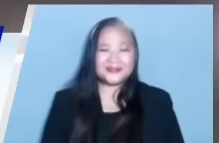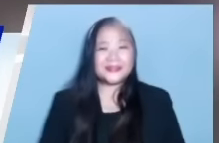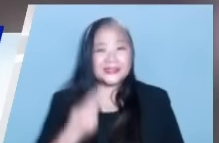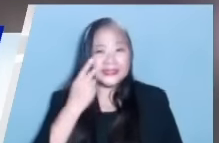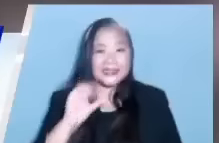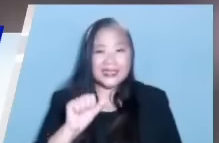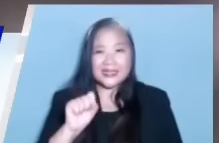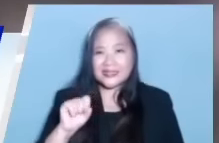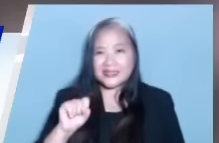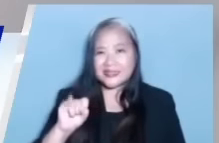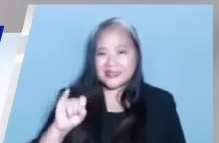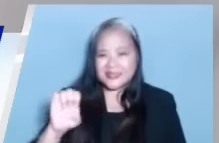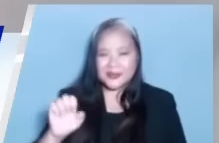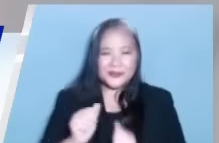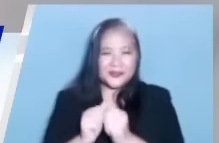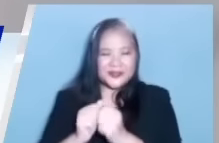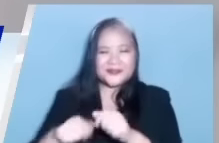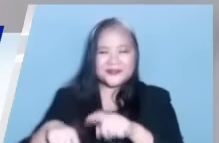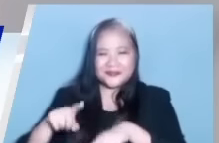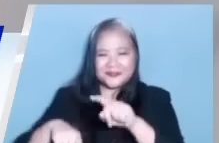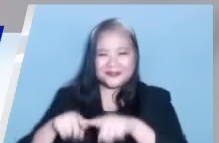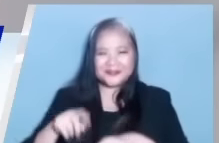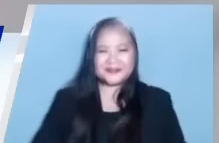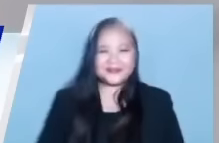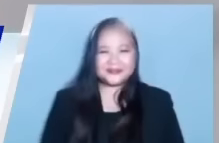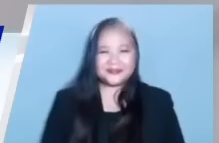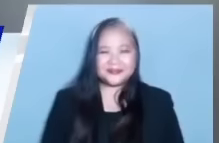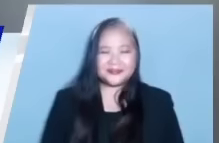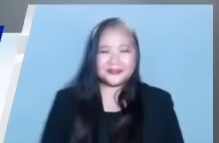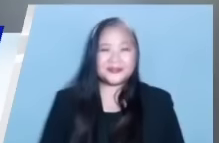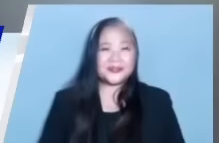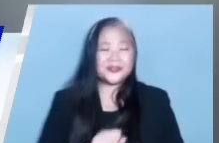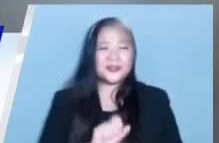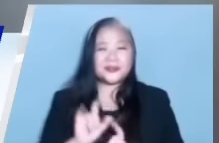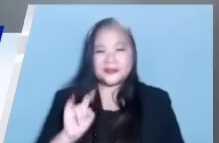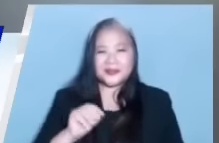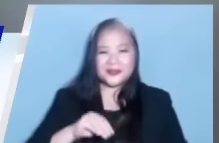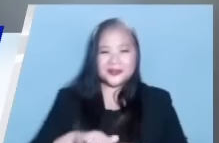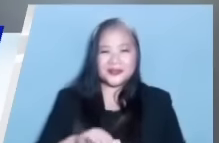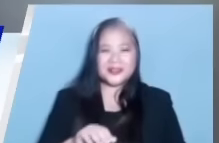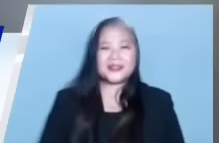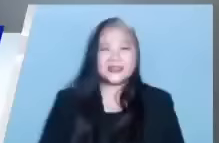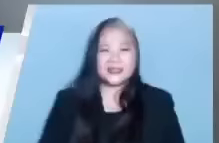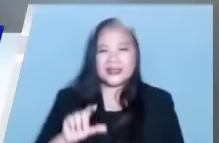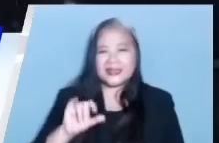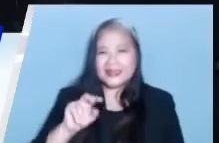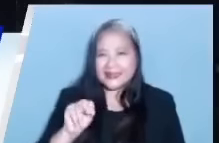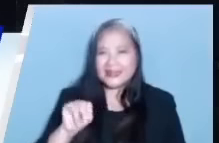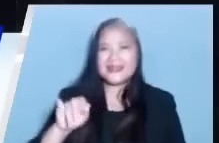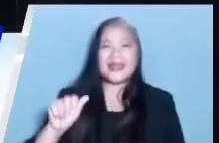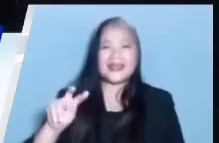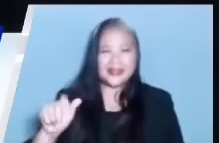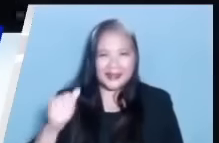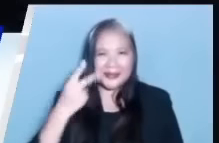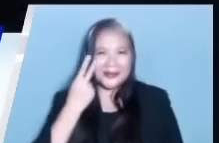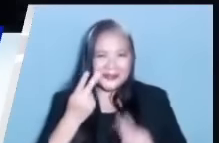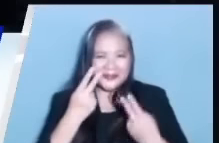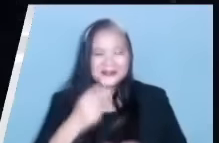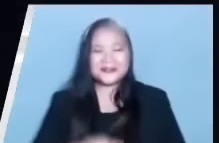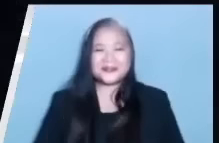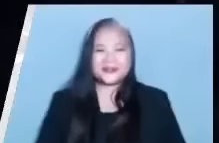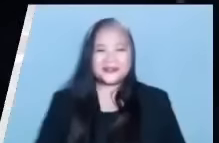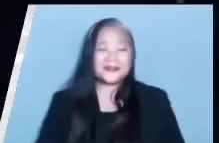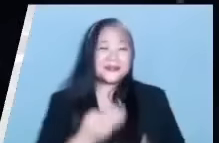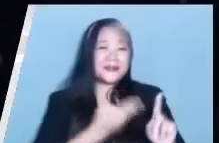with friends. Pati na ang social media influencer na si Niana Guerrero. Sa IG, thankful si Olivia sa support